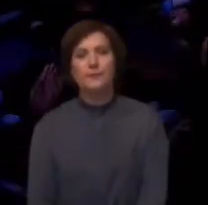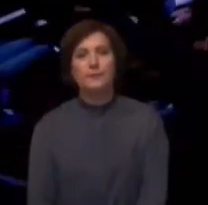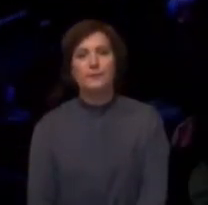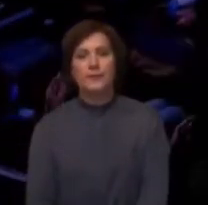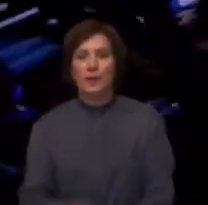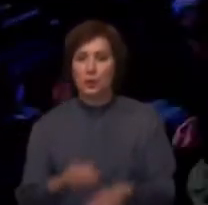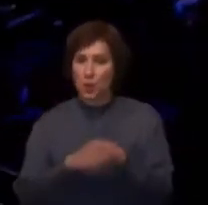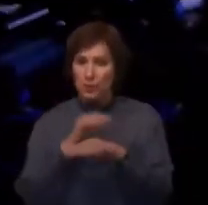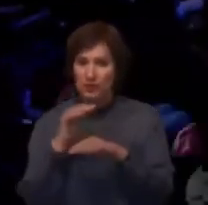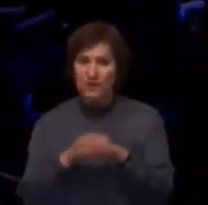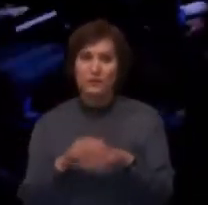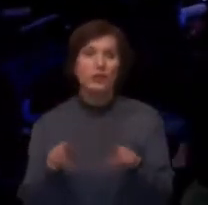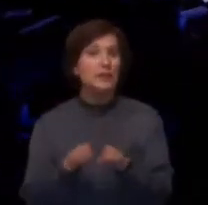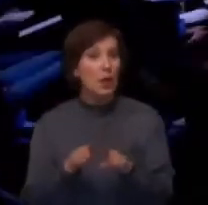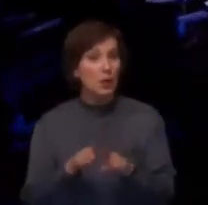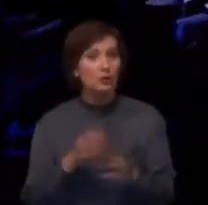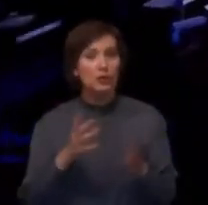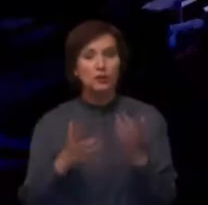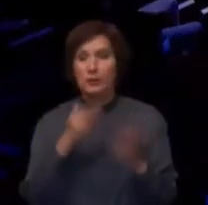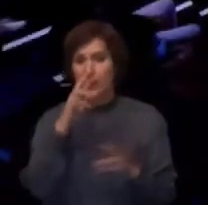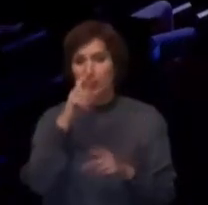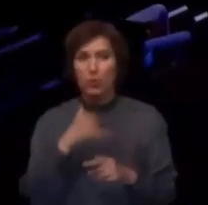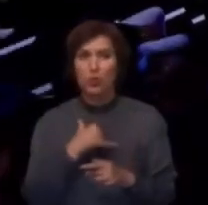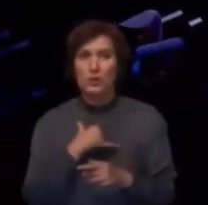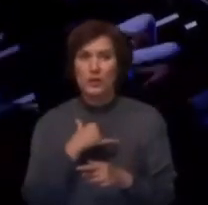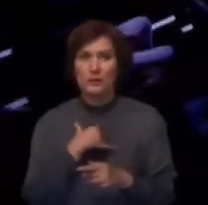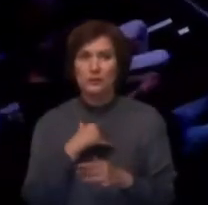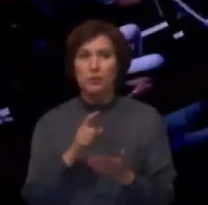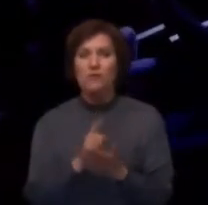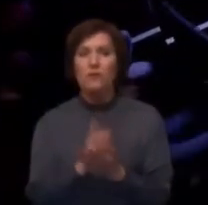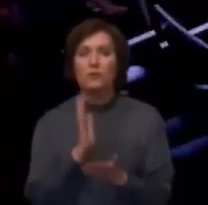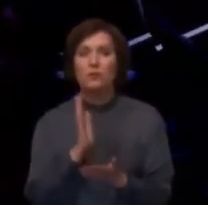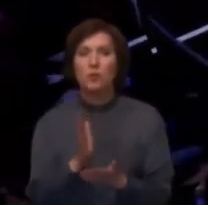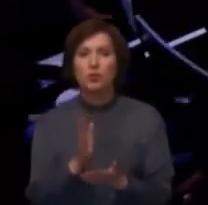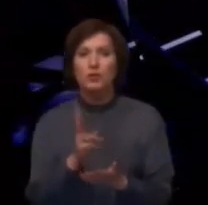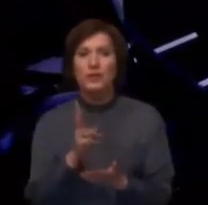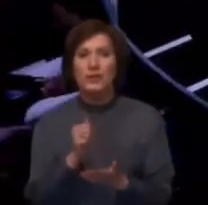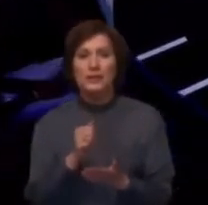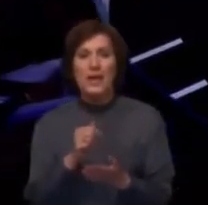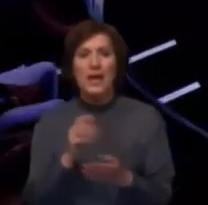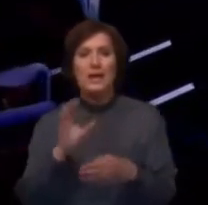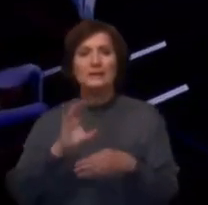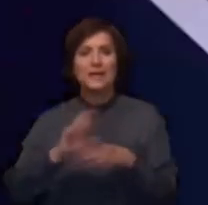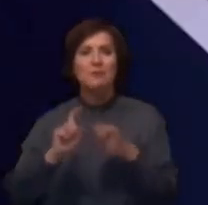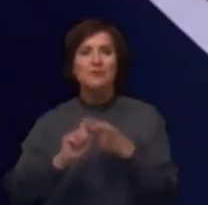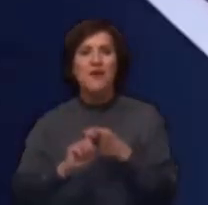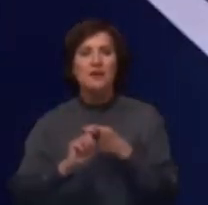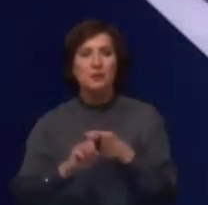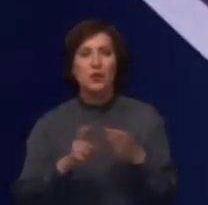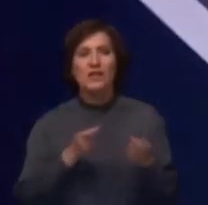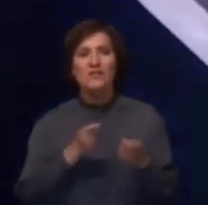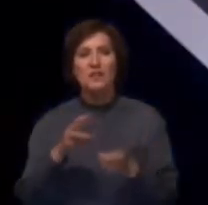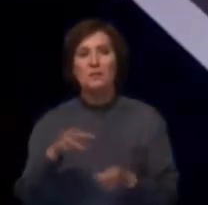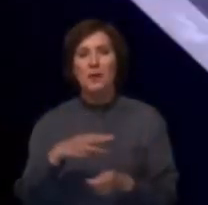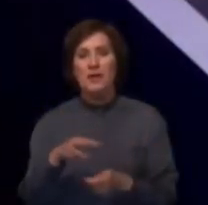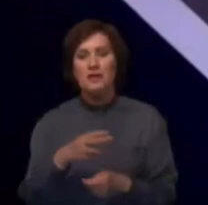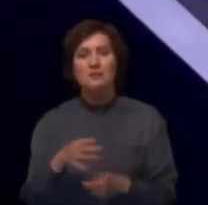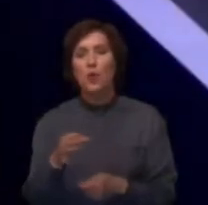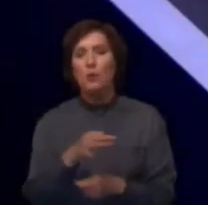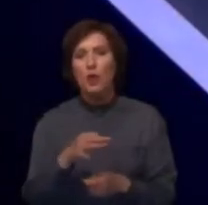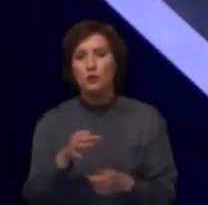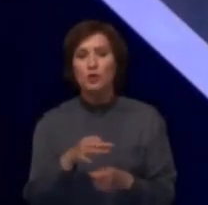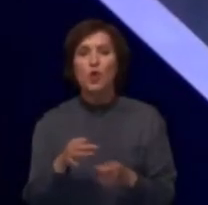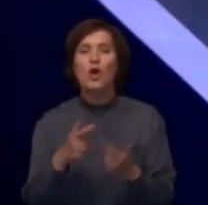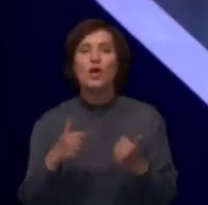Добрий вечір. І також, якщо я не помиляюсь, у нас повинен бути на скайп-зв'язку керівник Миколаївського обласного штабу партії